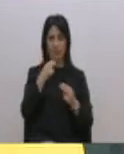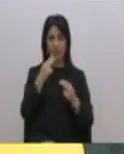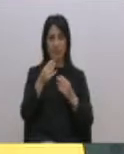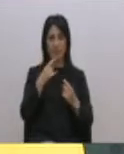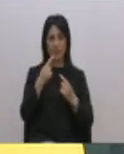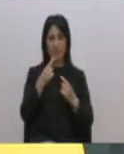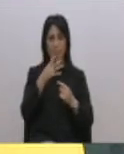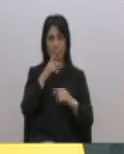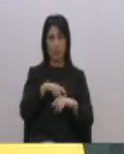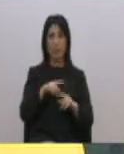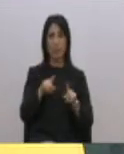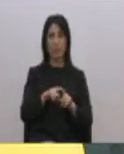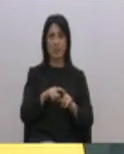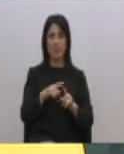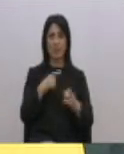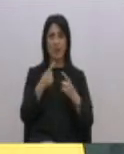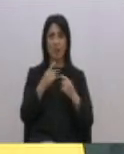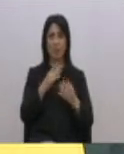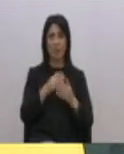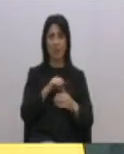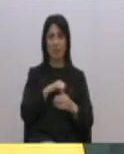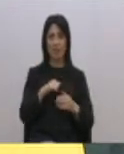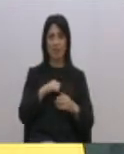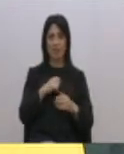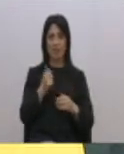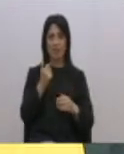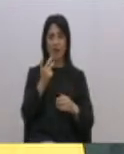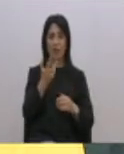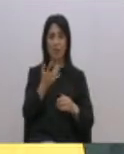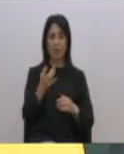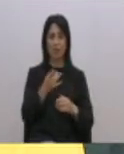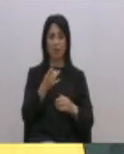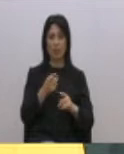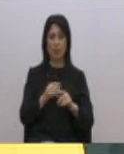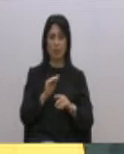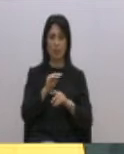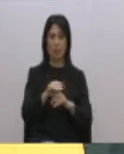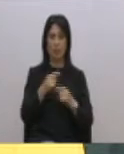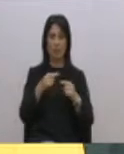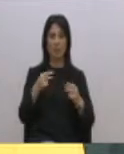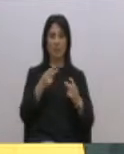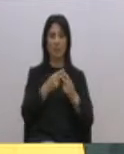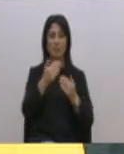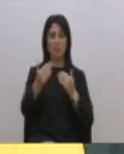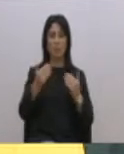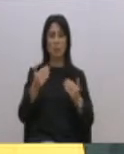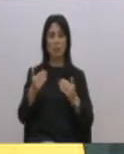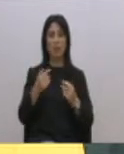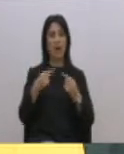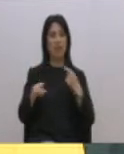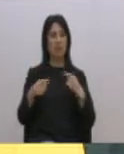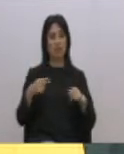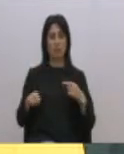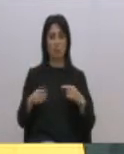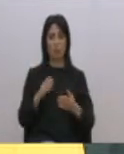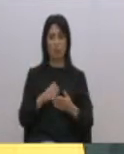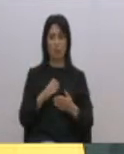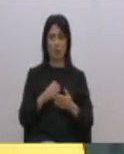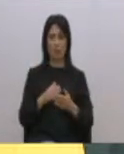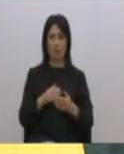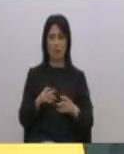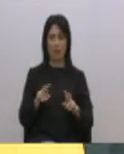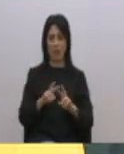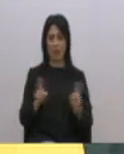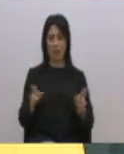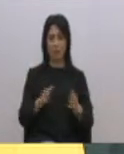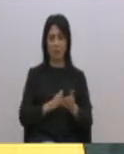droze, ise, la parachiaris, stavat gera dobaze, ogher se nebatrom, mesu adas, padat se bule, bismi, hedui, tari, gasfoi bulim, da,